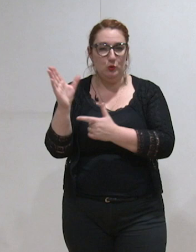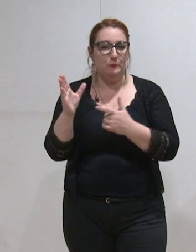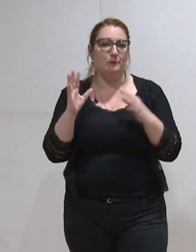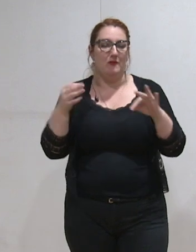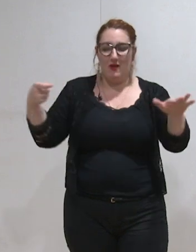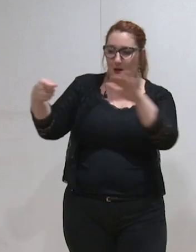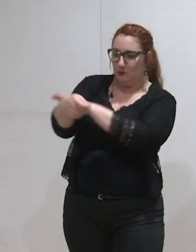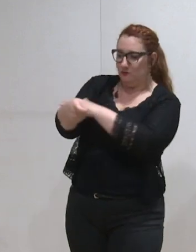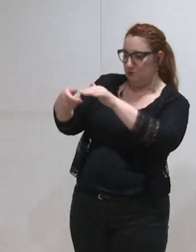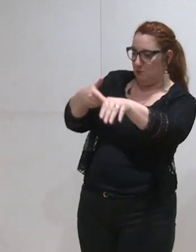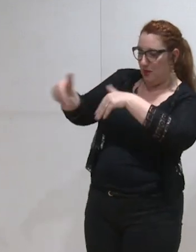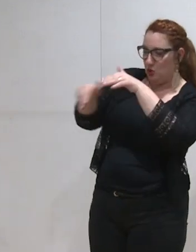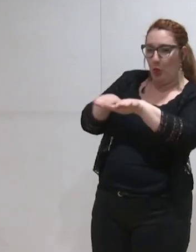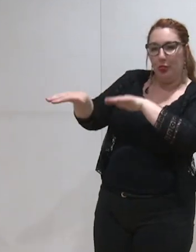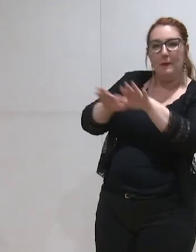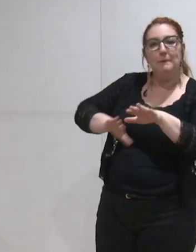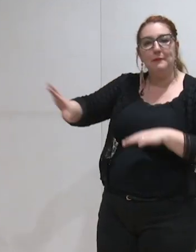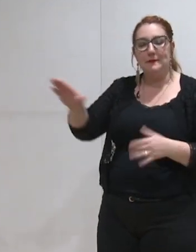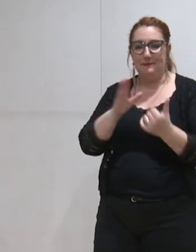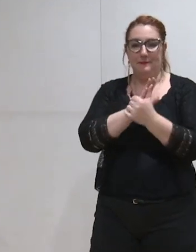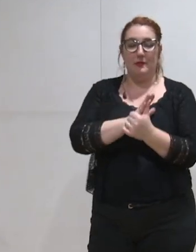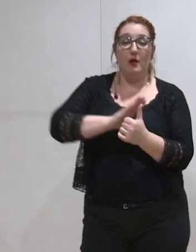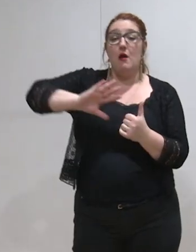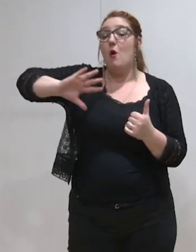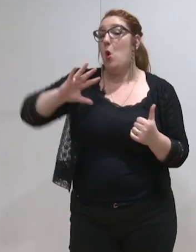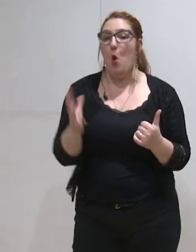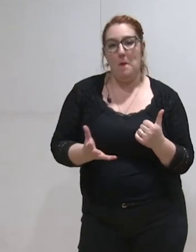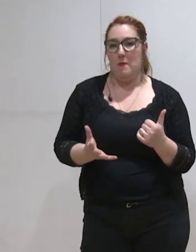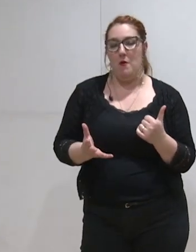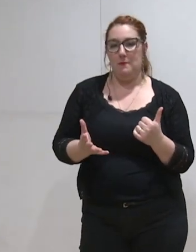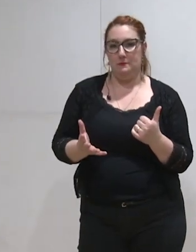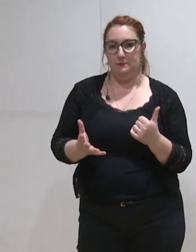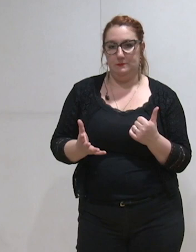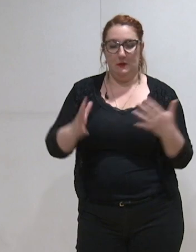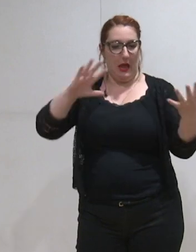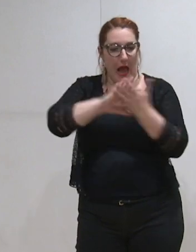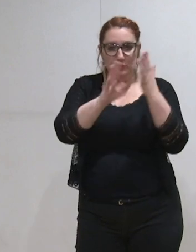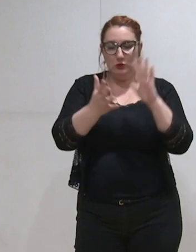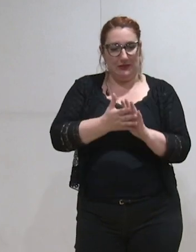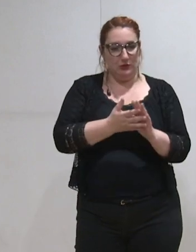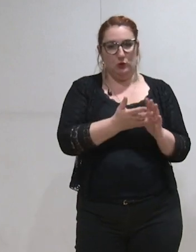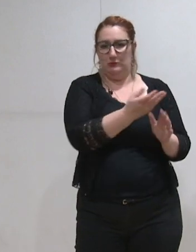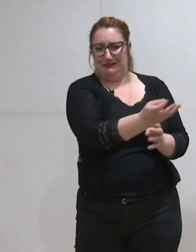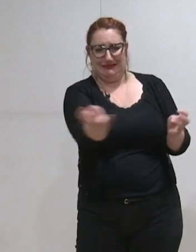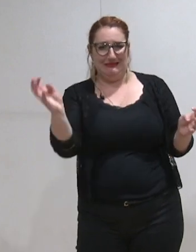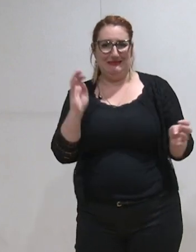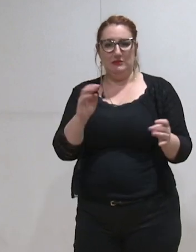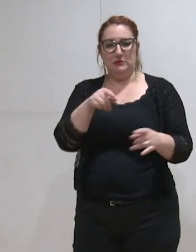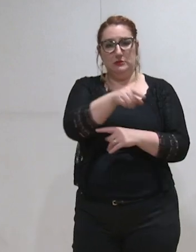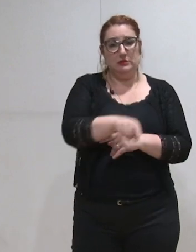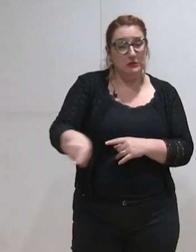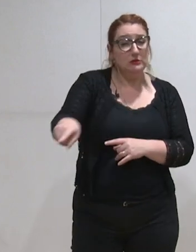de la subvention la première c'est comment est-ce qu'on fait pour que les associations ne soient pas seules à faire